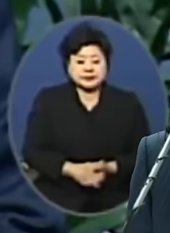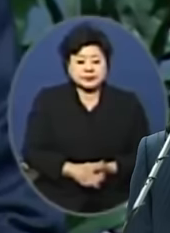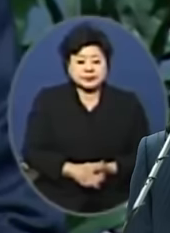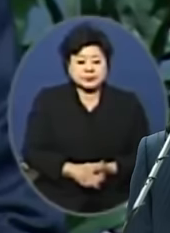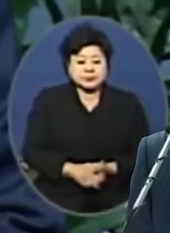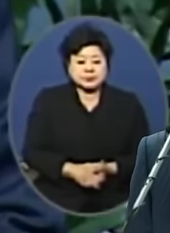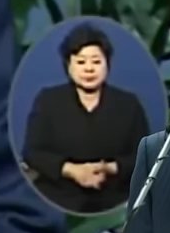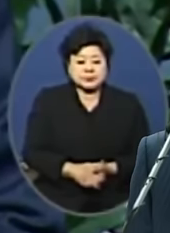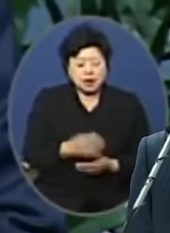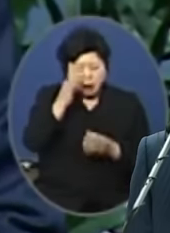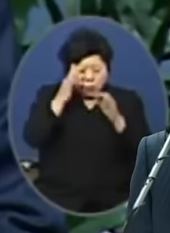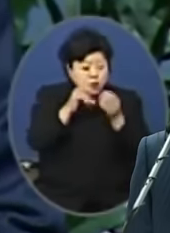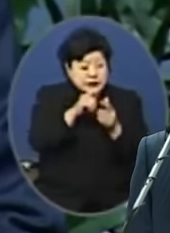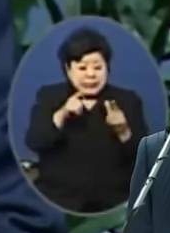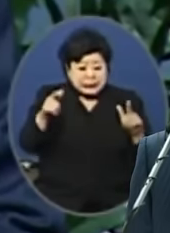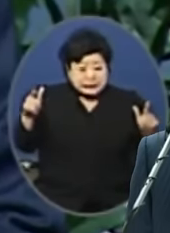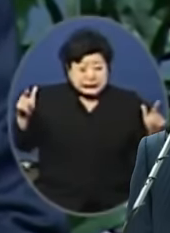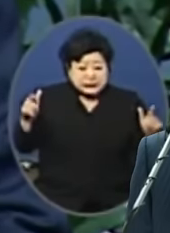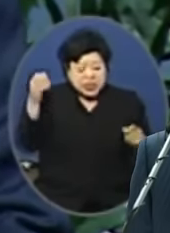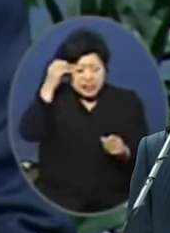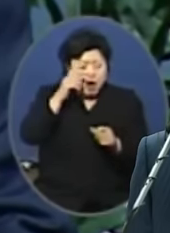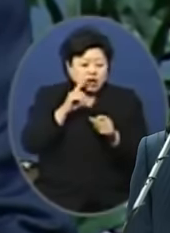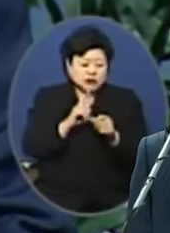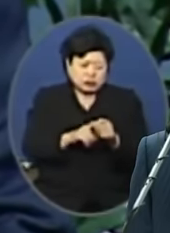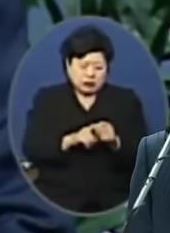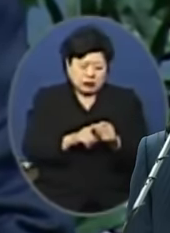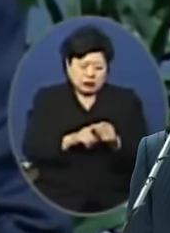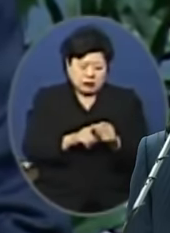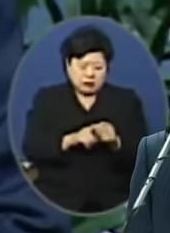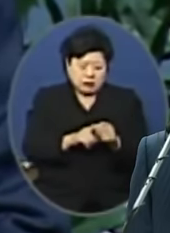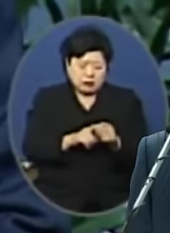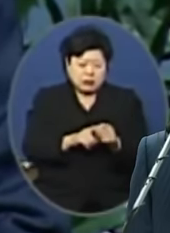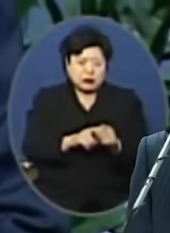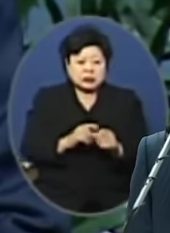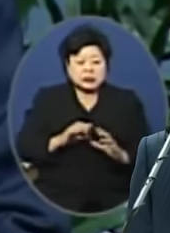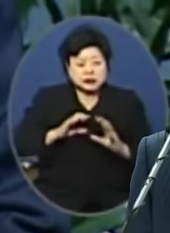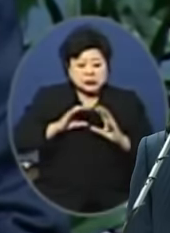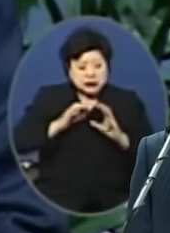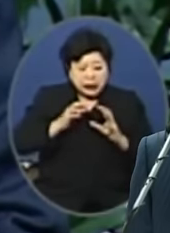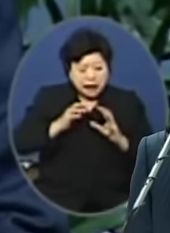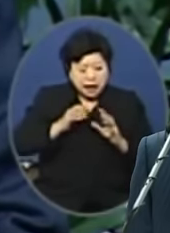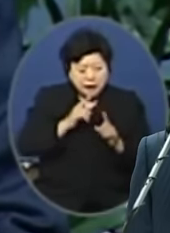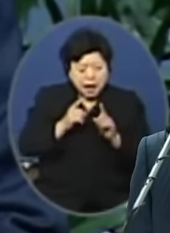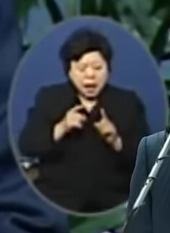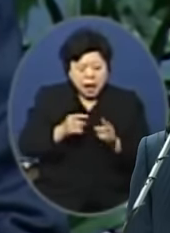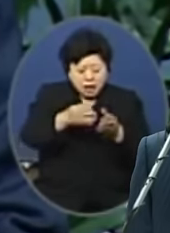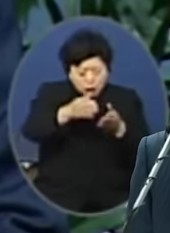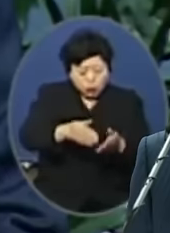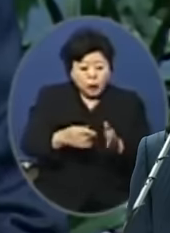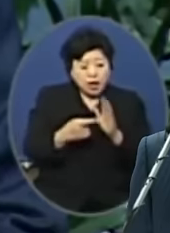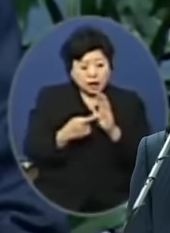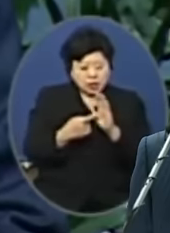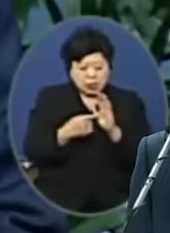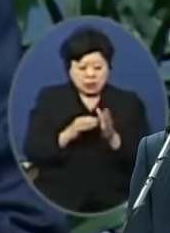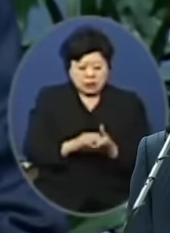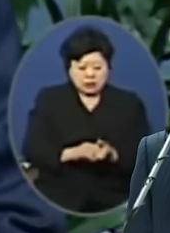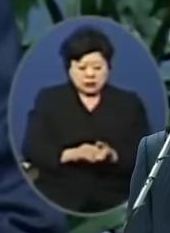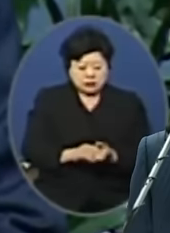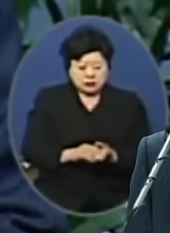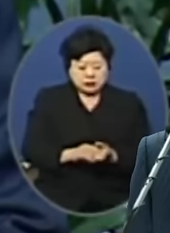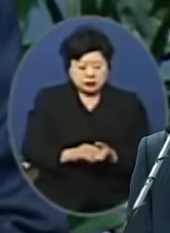안 보이는 영적인 두 나라가 말을 통해서 나타나려고 하는 것입니다.